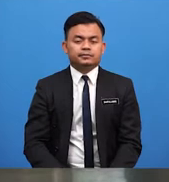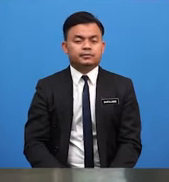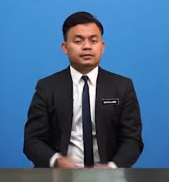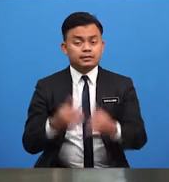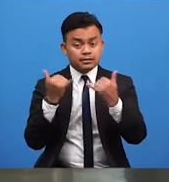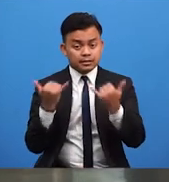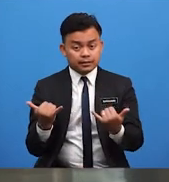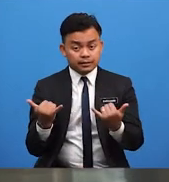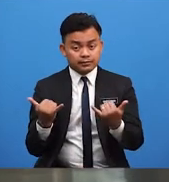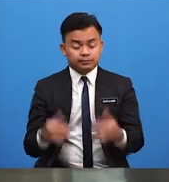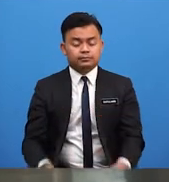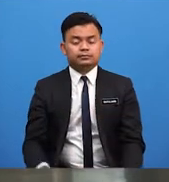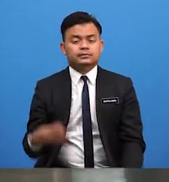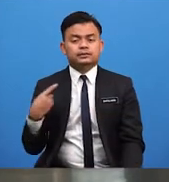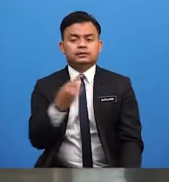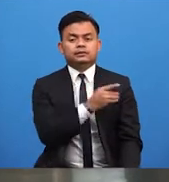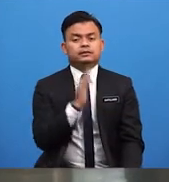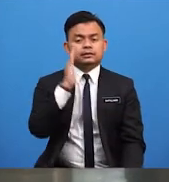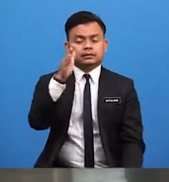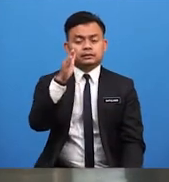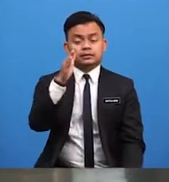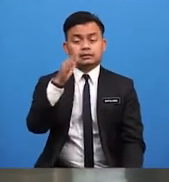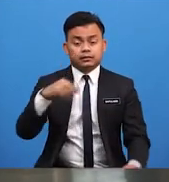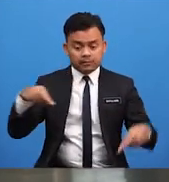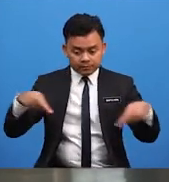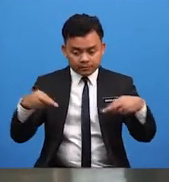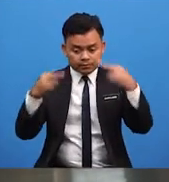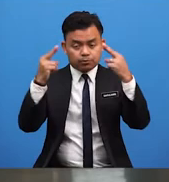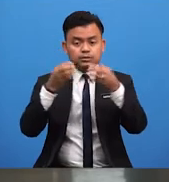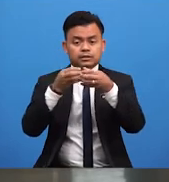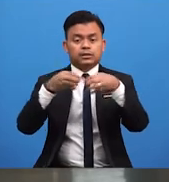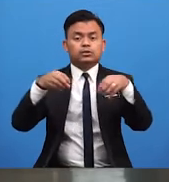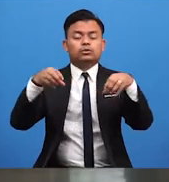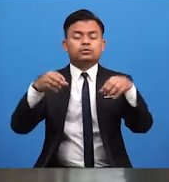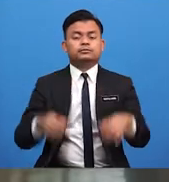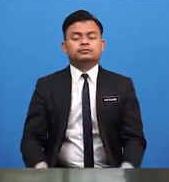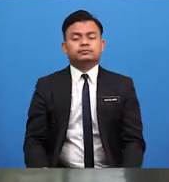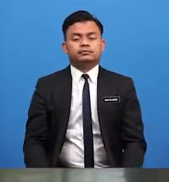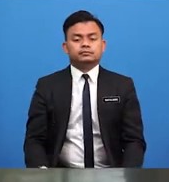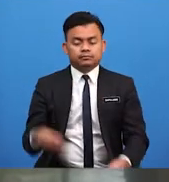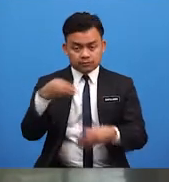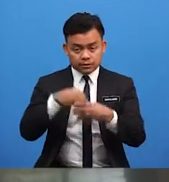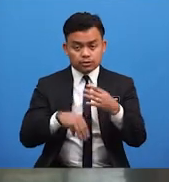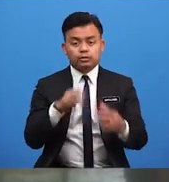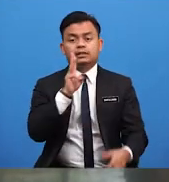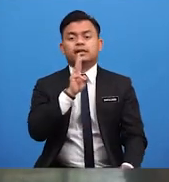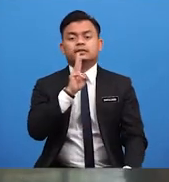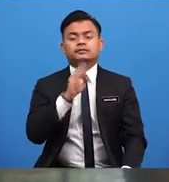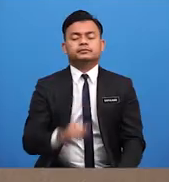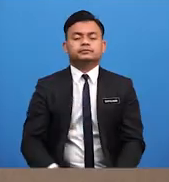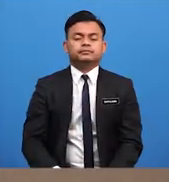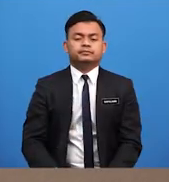1/4 Kita akan merebus telur. Masukkan air.